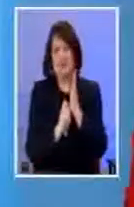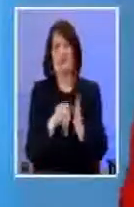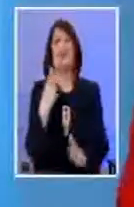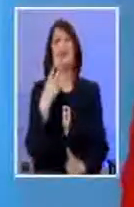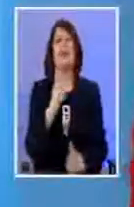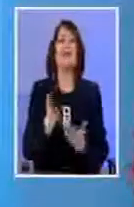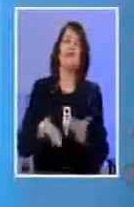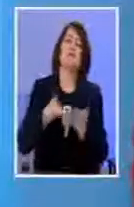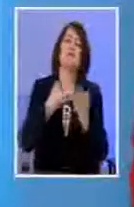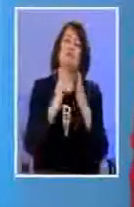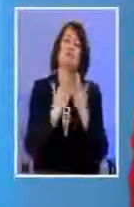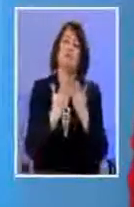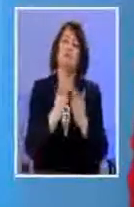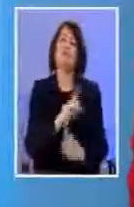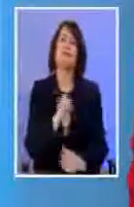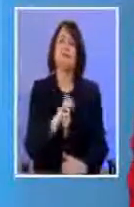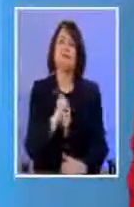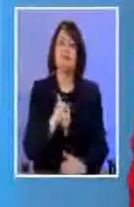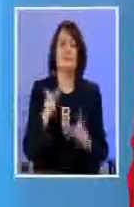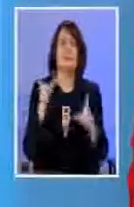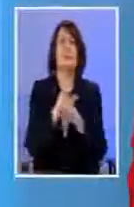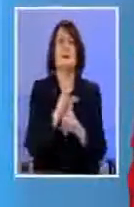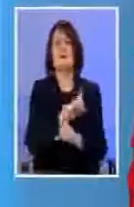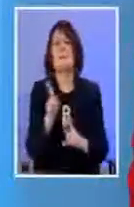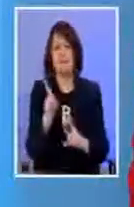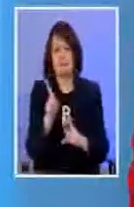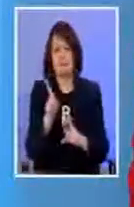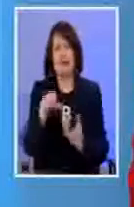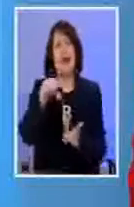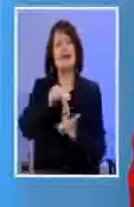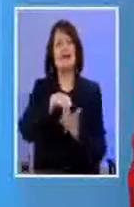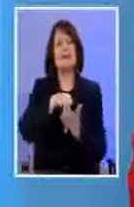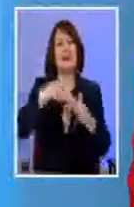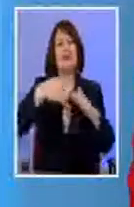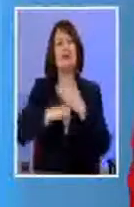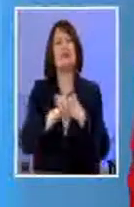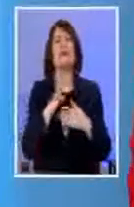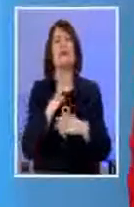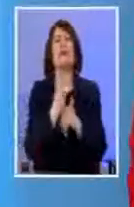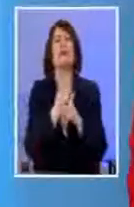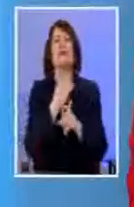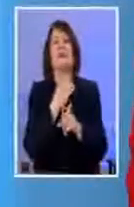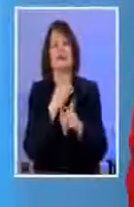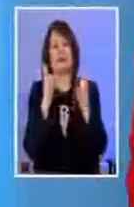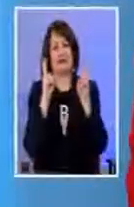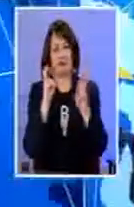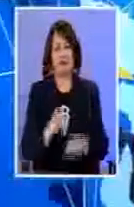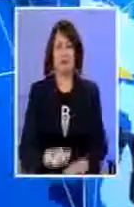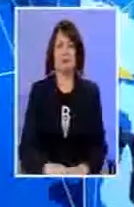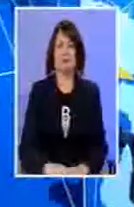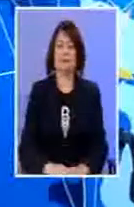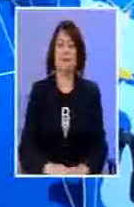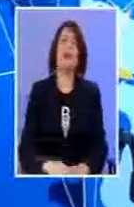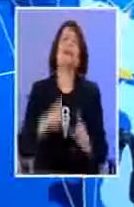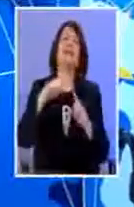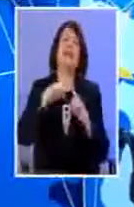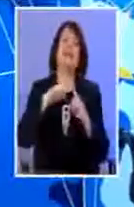συμβολής σε αυτό το βιβλίο είναι «Μετακινήσεις χωρίς αποκλεισμούς, η αστική προσβασιμότητα για άτομα με ειδικές ανάγκες». Είναι του κυρίου Τσέτσι το βιβλίο,